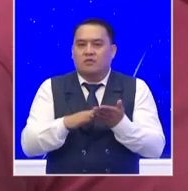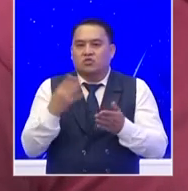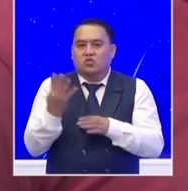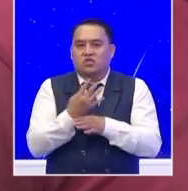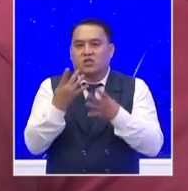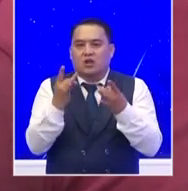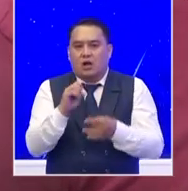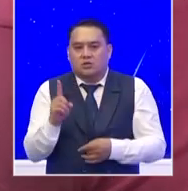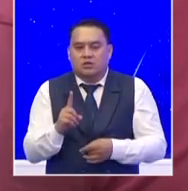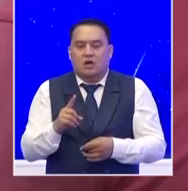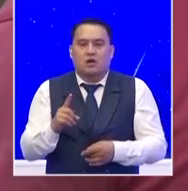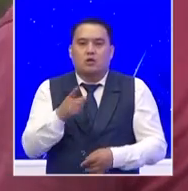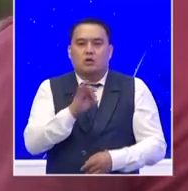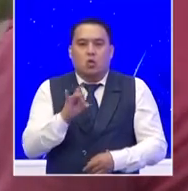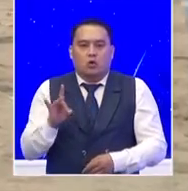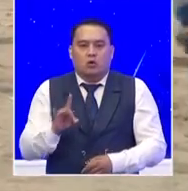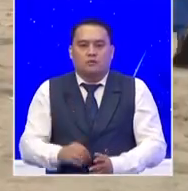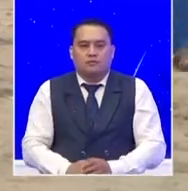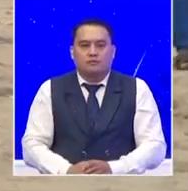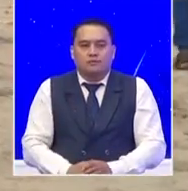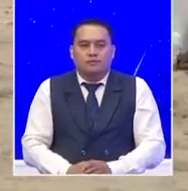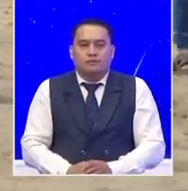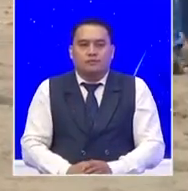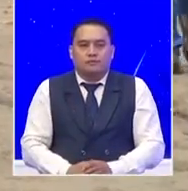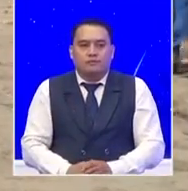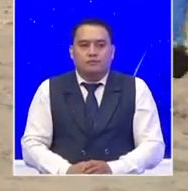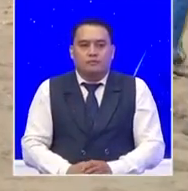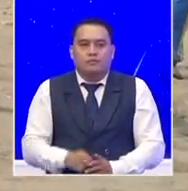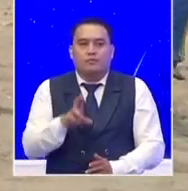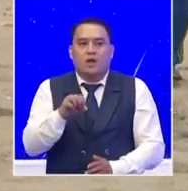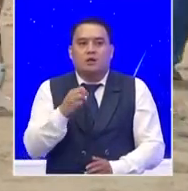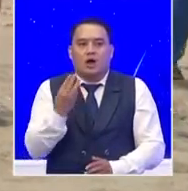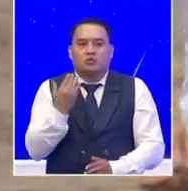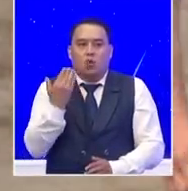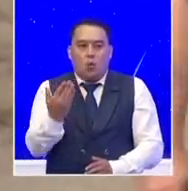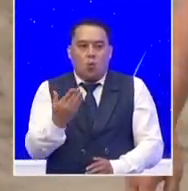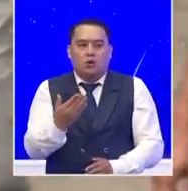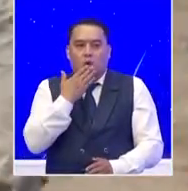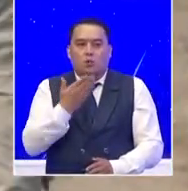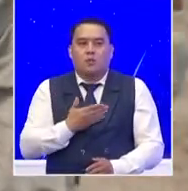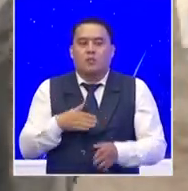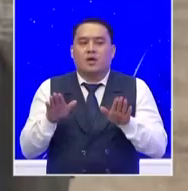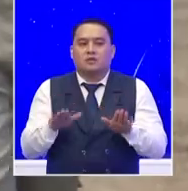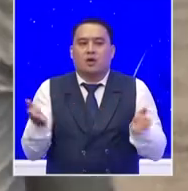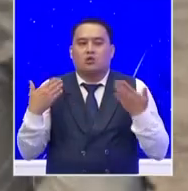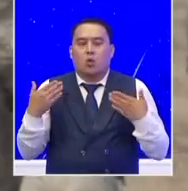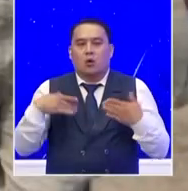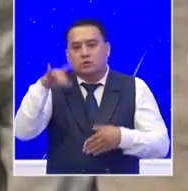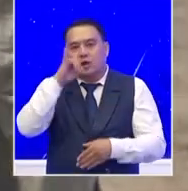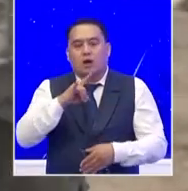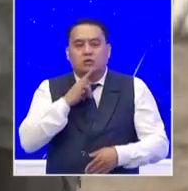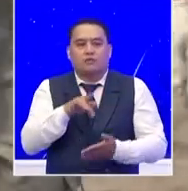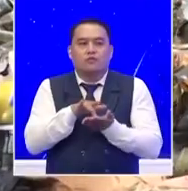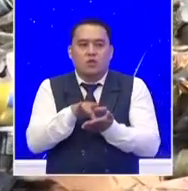раза в день. Используем хлорсодержащие средства. Балхаш – гордость края ЖТСУ. Именно он является излюбленным местом отдыха для казахстанских и